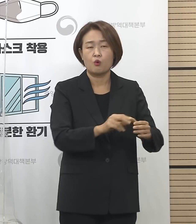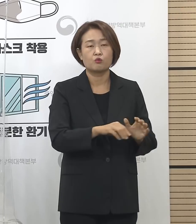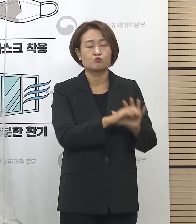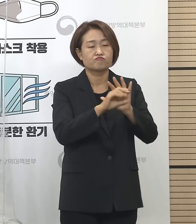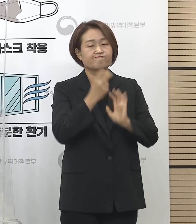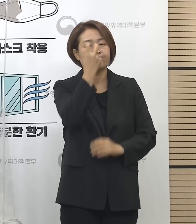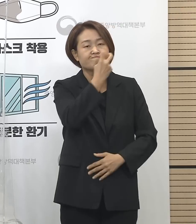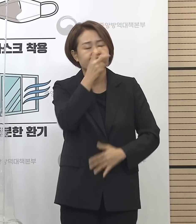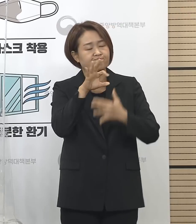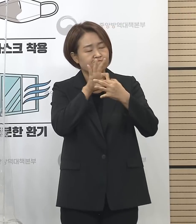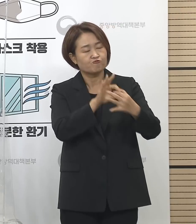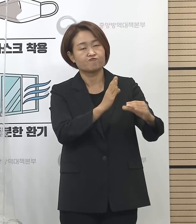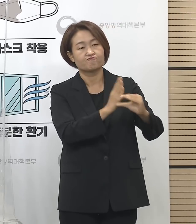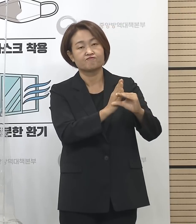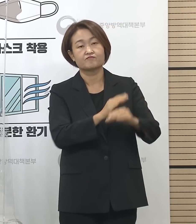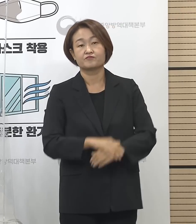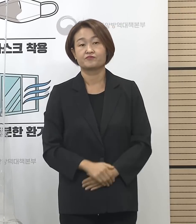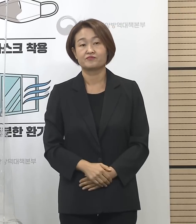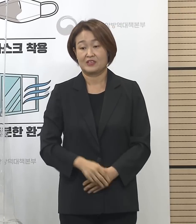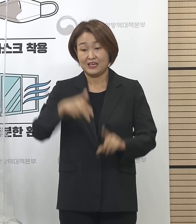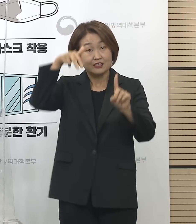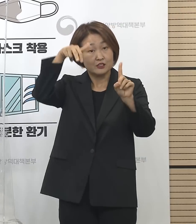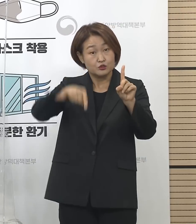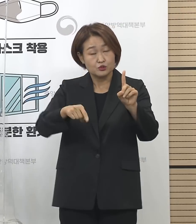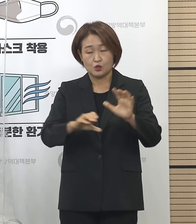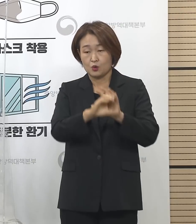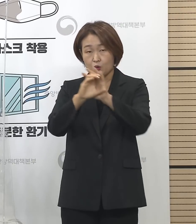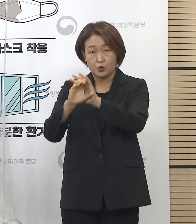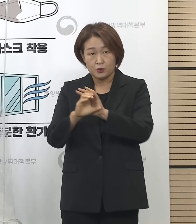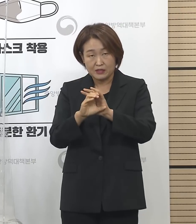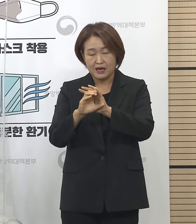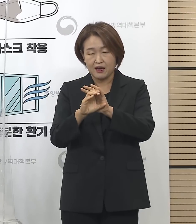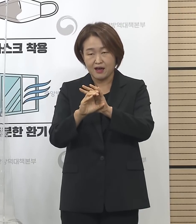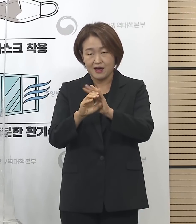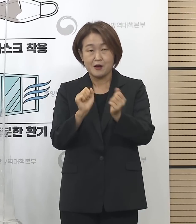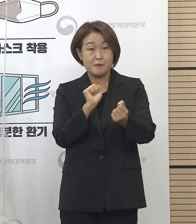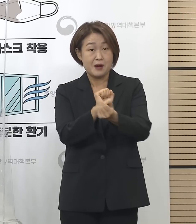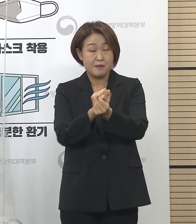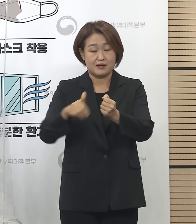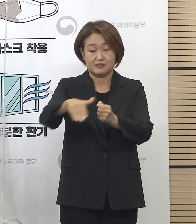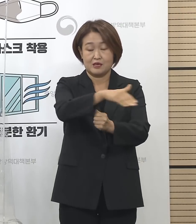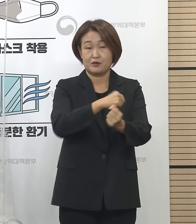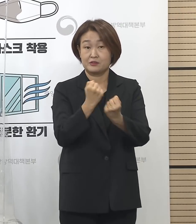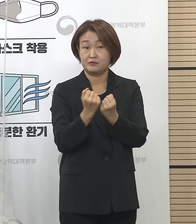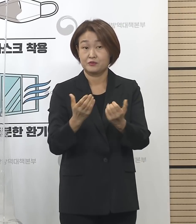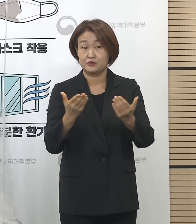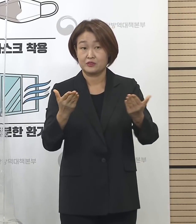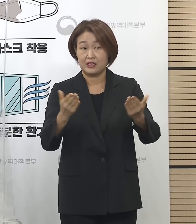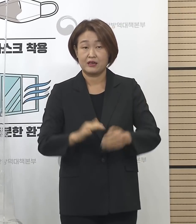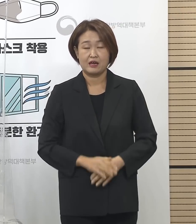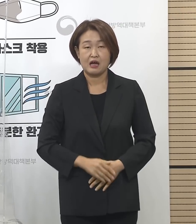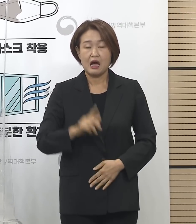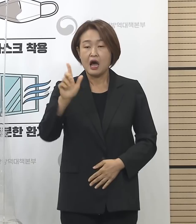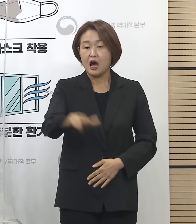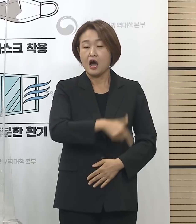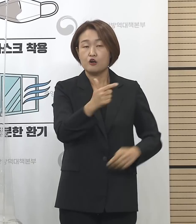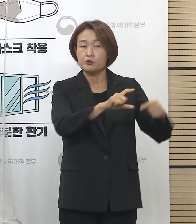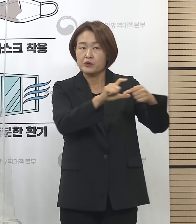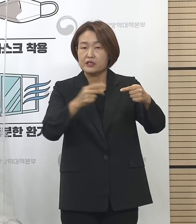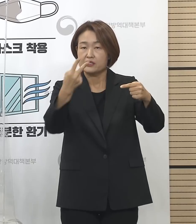되었습니다. 최근 일주간의 코로나19 발생 현황을 말씀드리면 하루 평균